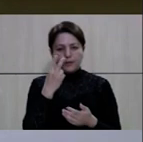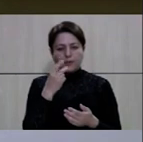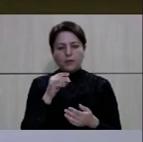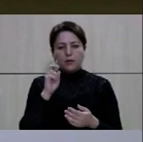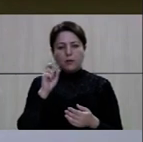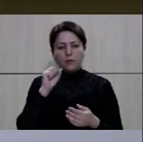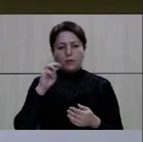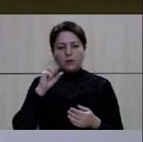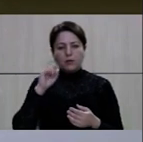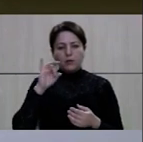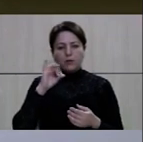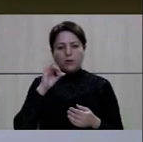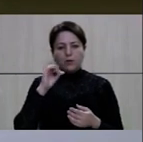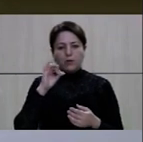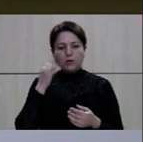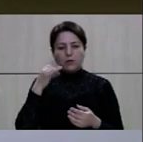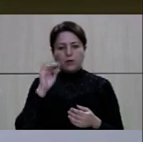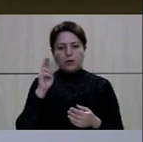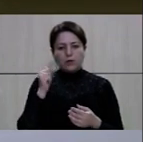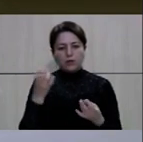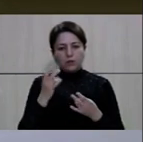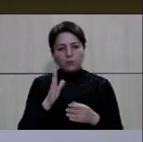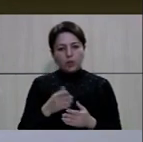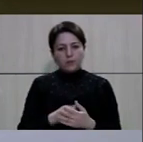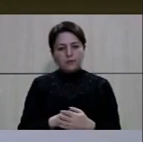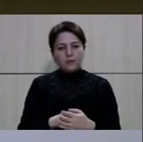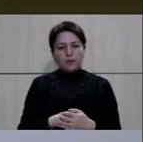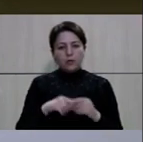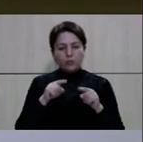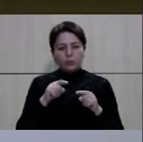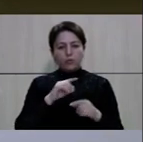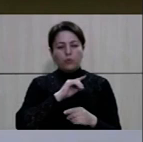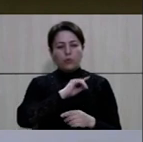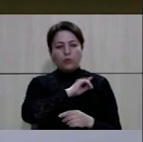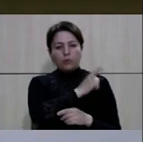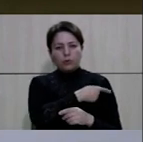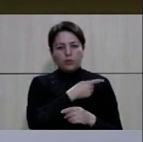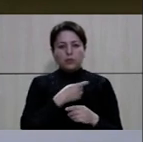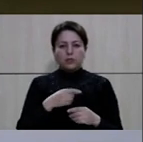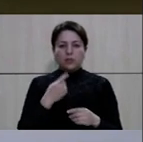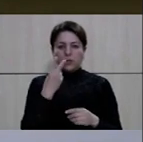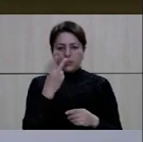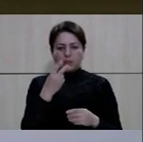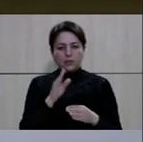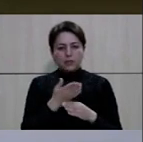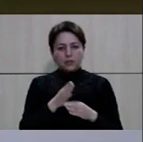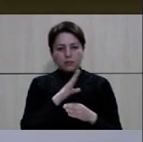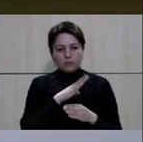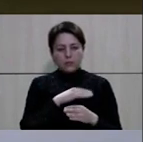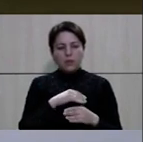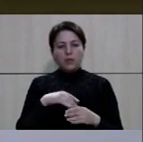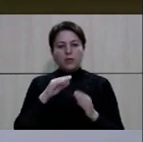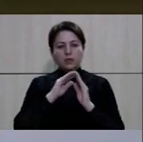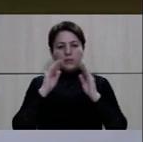batareykamiz quvvatlagichimiz kerak bo'ladi. Bu yerda shu quvvatlagichdan ikkitasini alohida ajratib olganman hamda